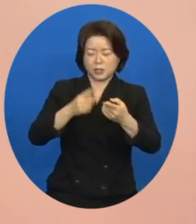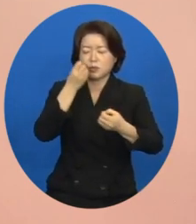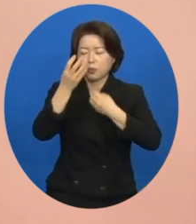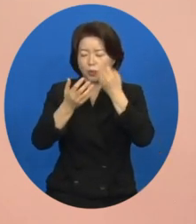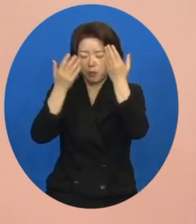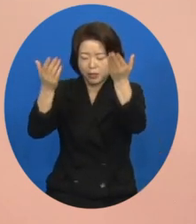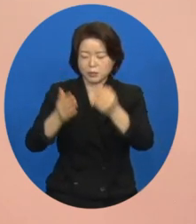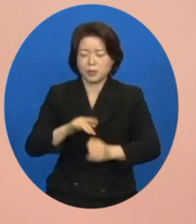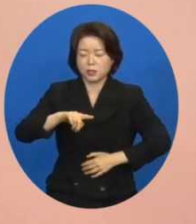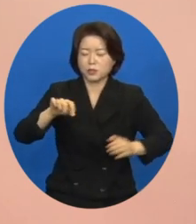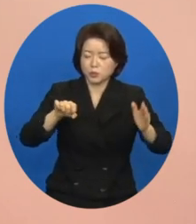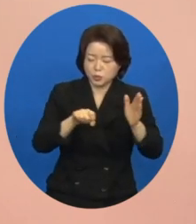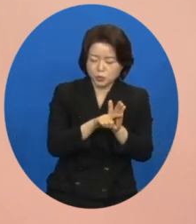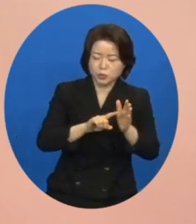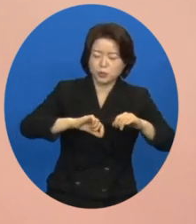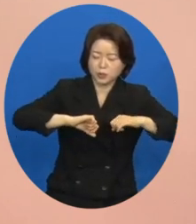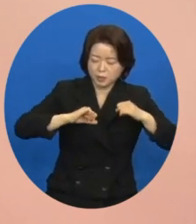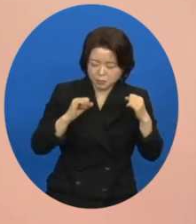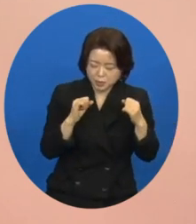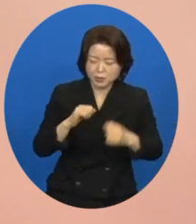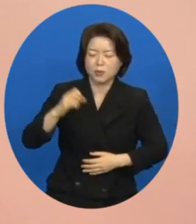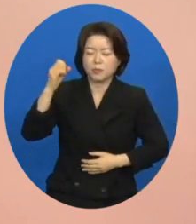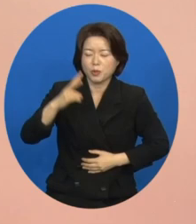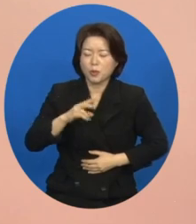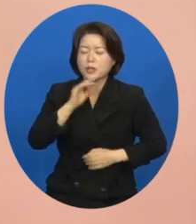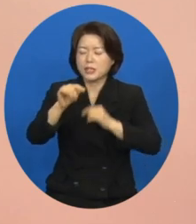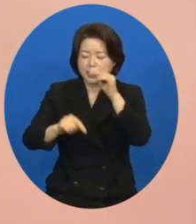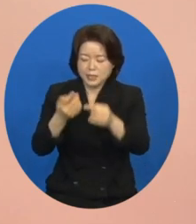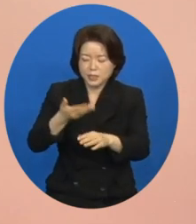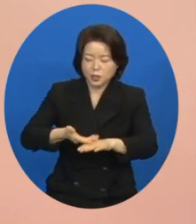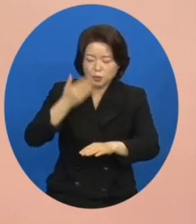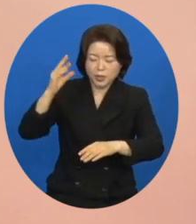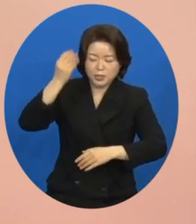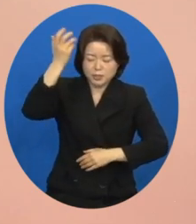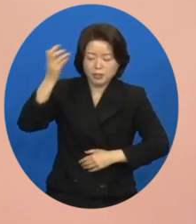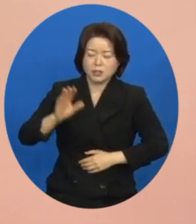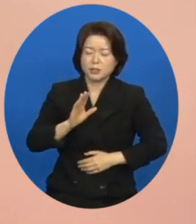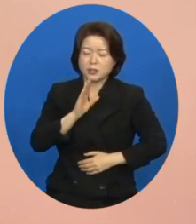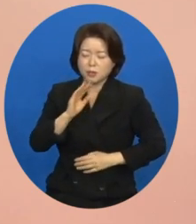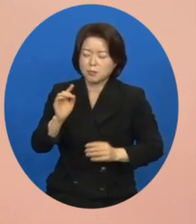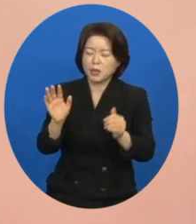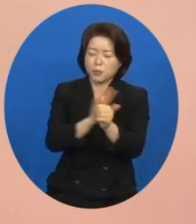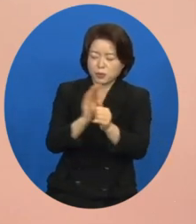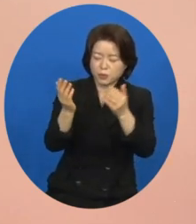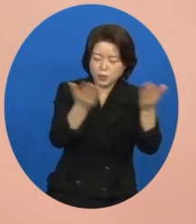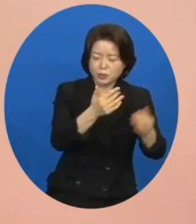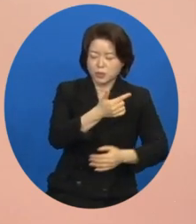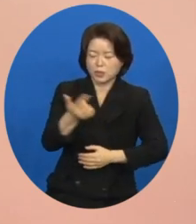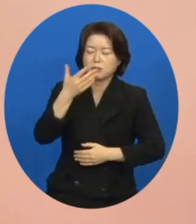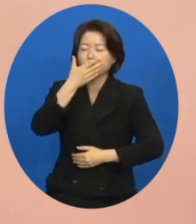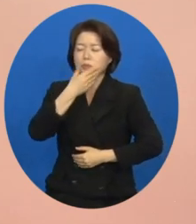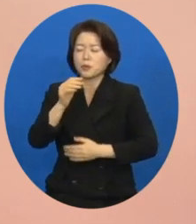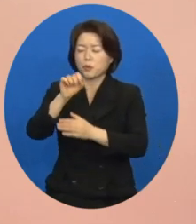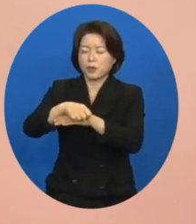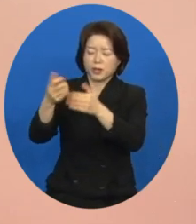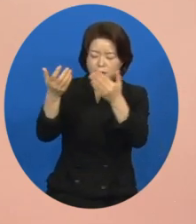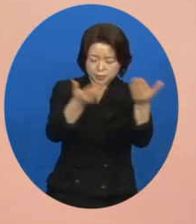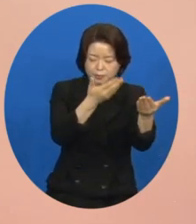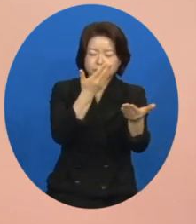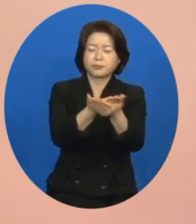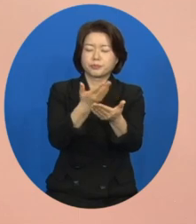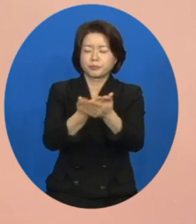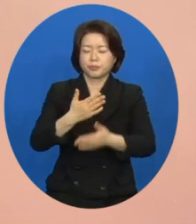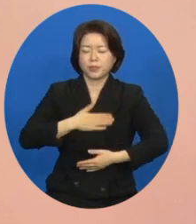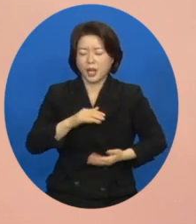순종의 믿음과 실천 위에도 성령님께서 친히 위로하시고 큰 복을 허락하여 주시옵소서.